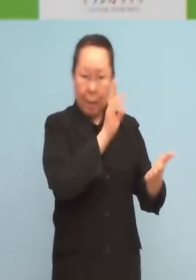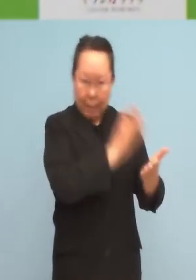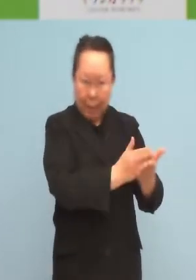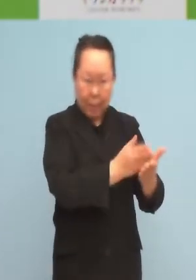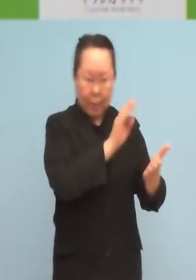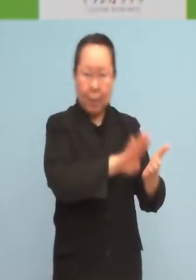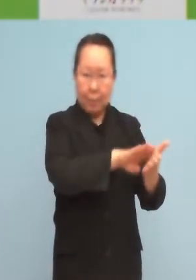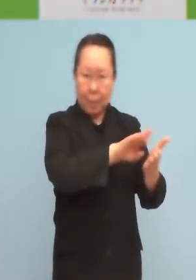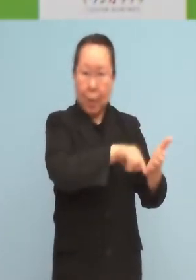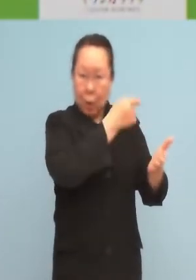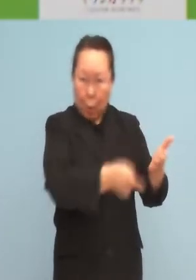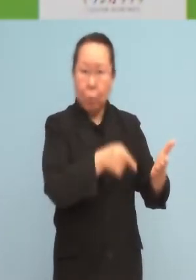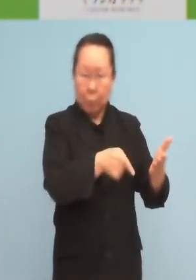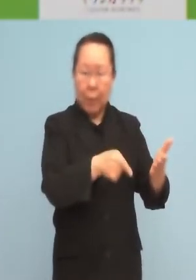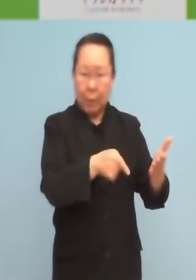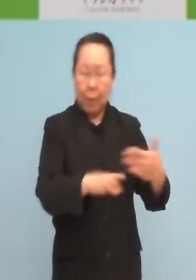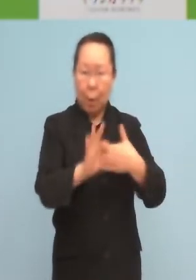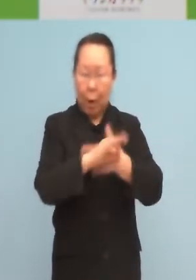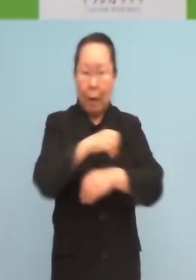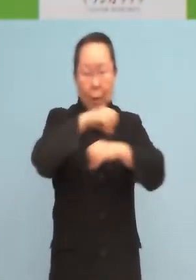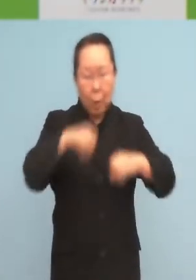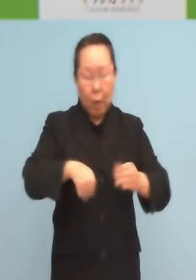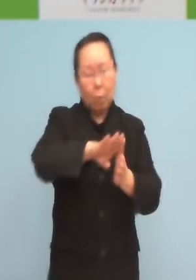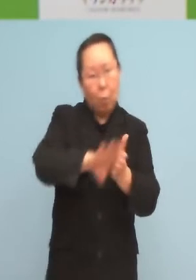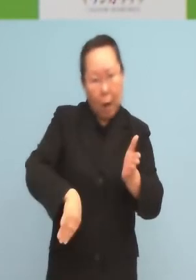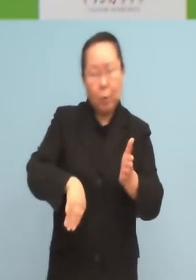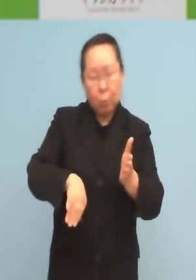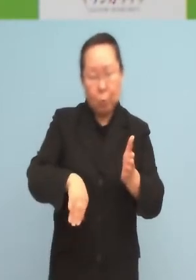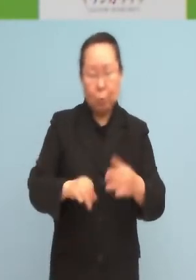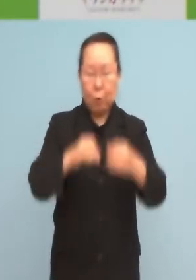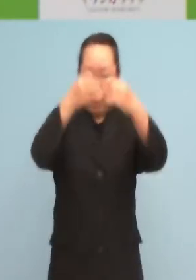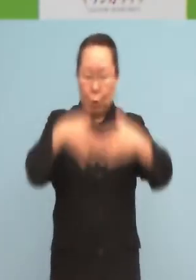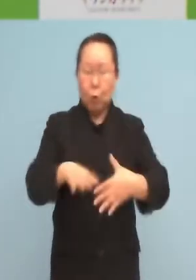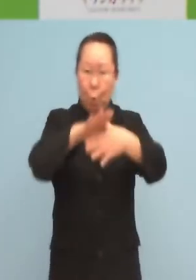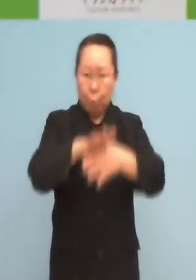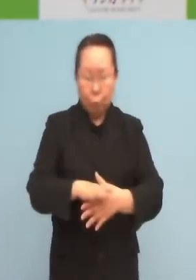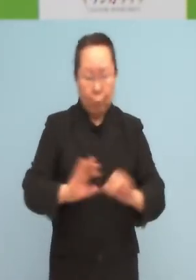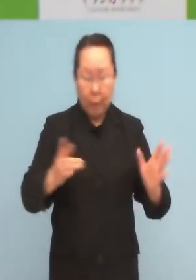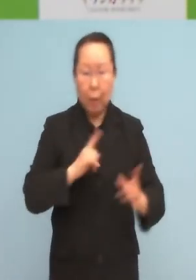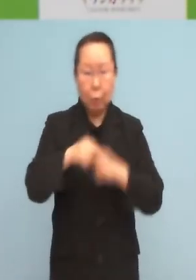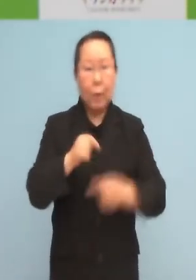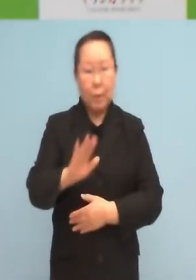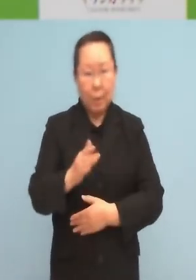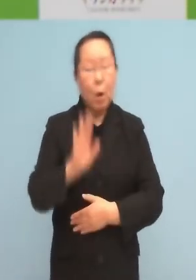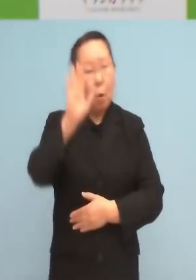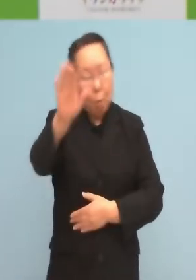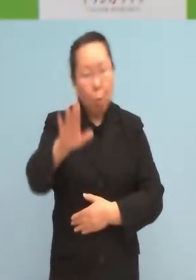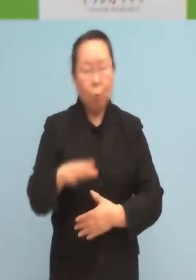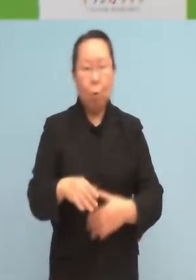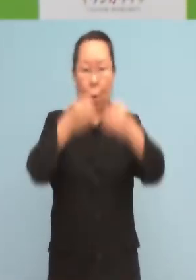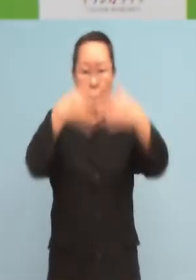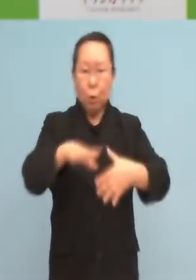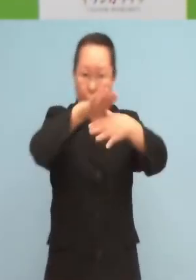契約を解除するような、約款はないということですけれども、今回のこのような事態を受けて、今後その約款を見直したりですと